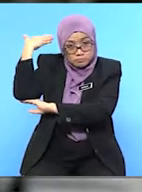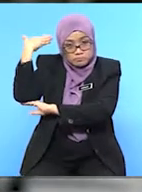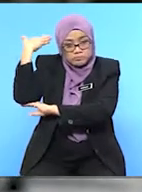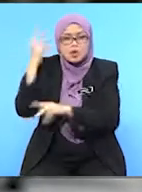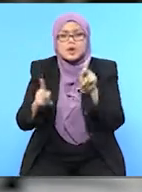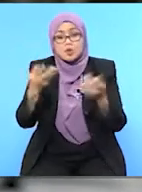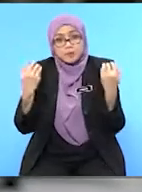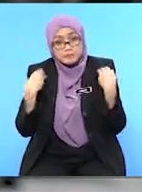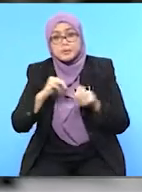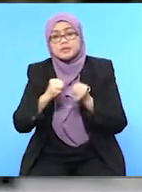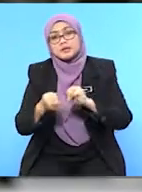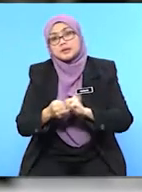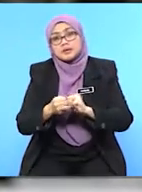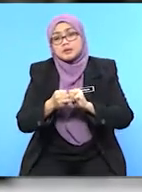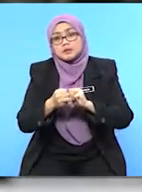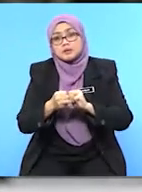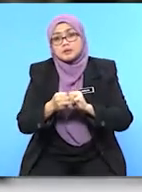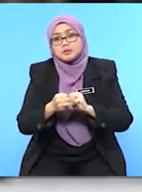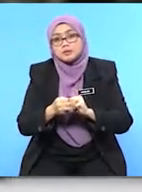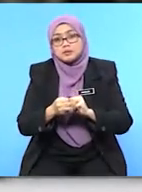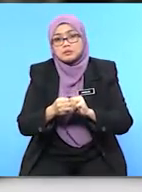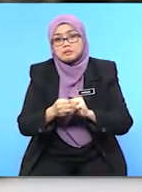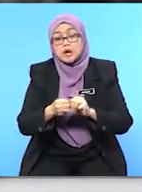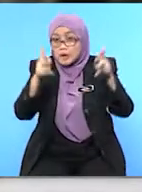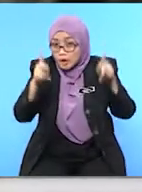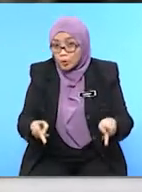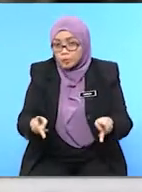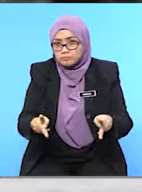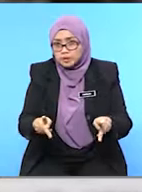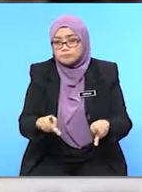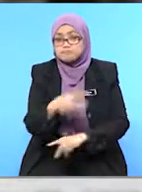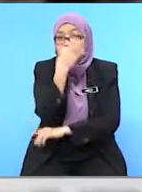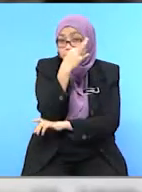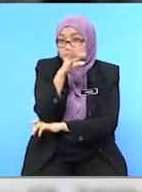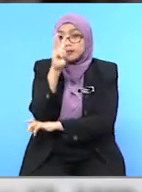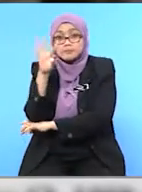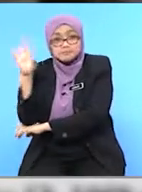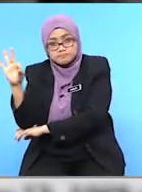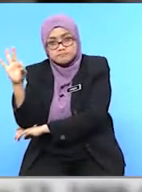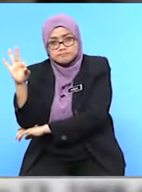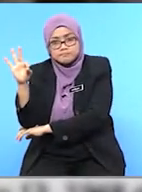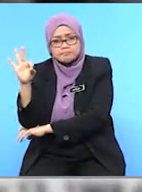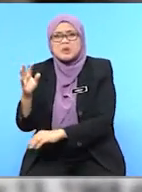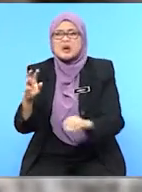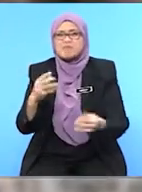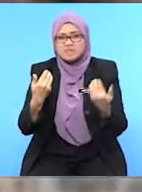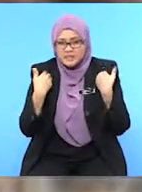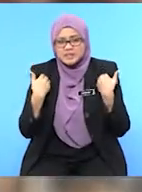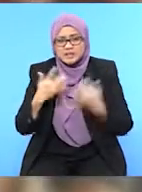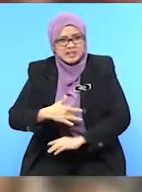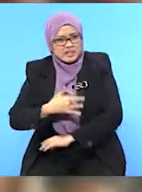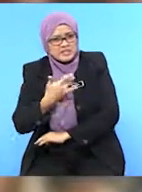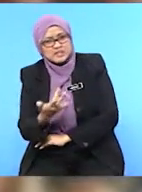pekauman ini maka telah berlakunya peristiwa 13 Mei 1969 ya nya tetap menggugat keharmonian negara kita